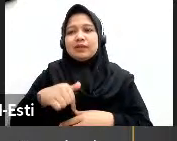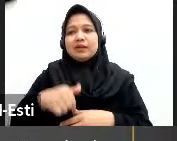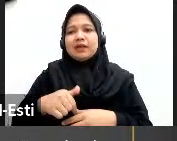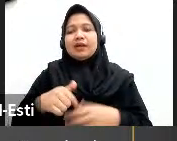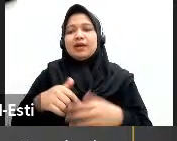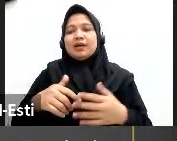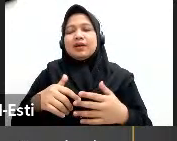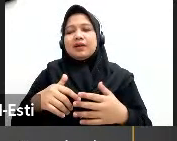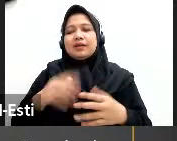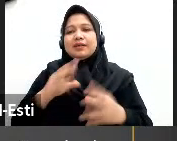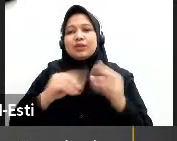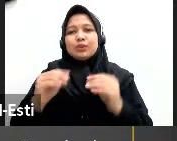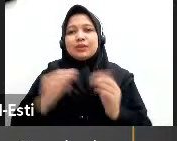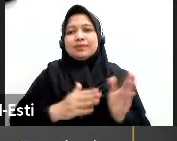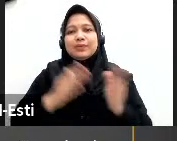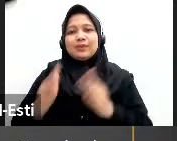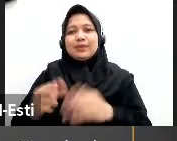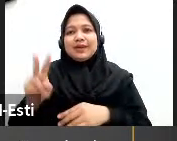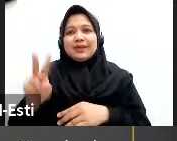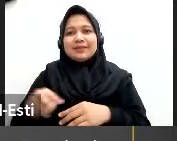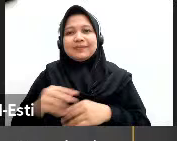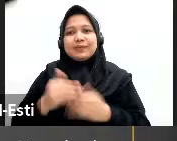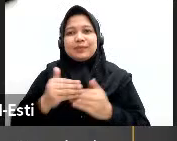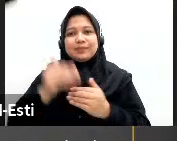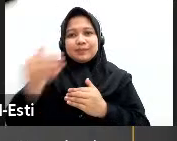Sudah diuji untuk selanjutnya